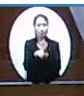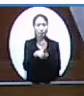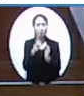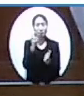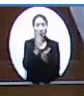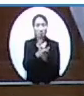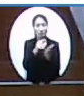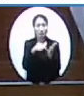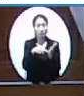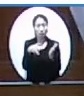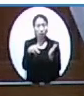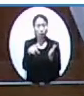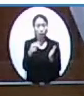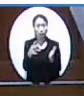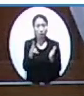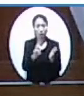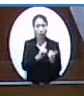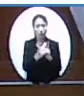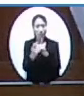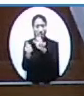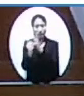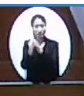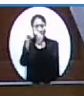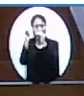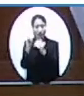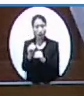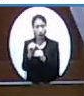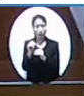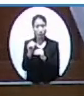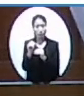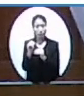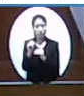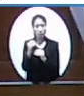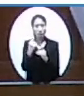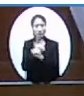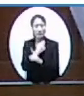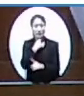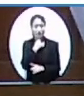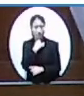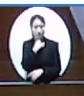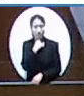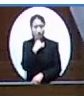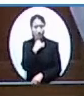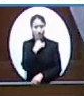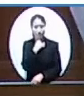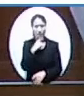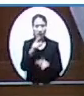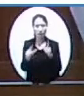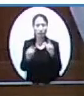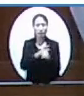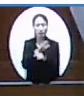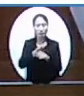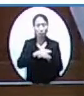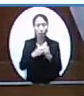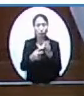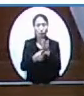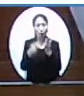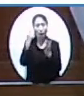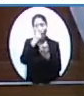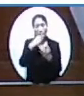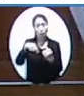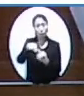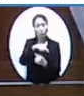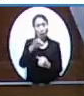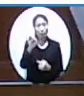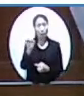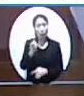법령에서 조례로 위임하고 있는 사항을 반영하기 위한 조례 개정입니다. 안동사랑상품권 관리 및